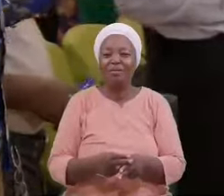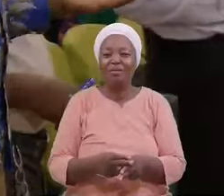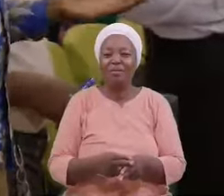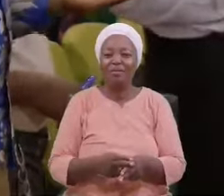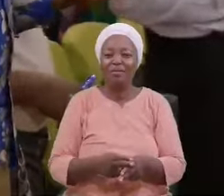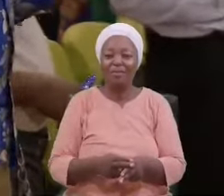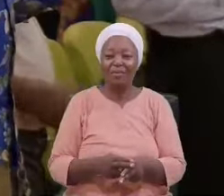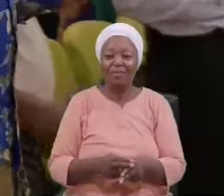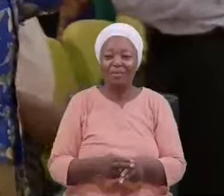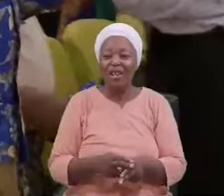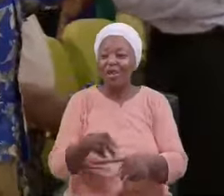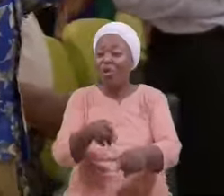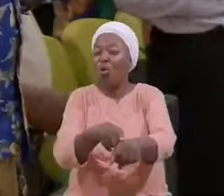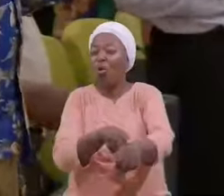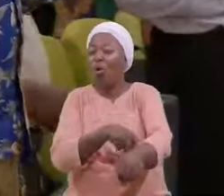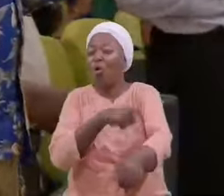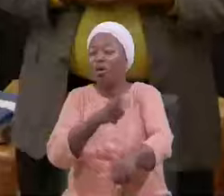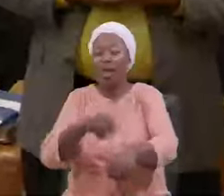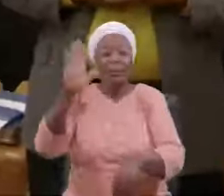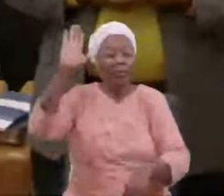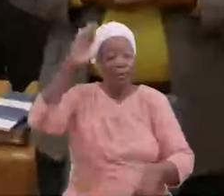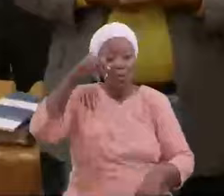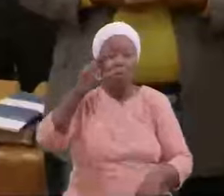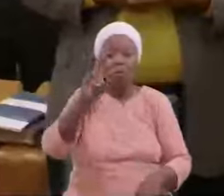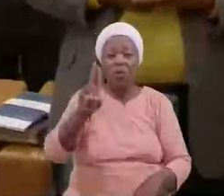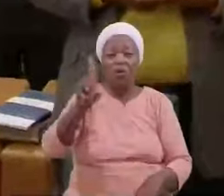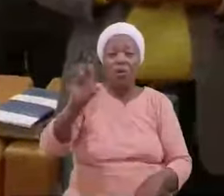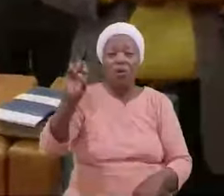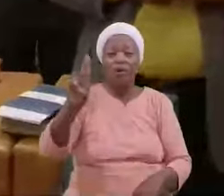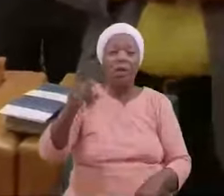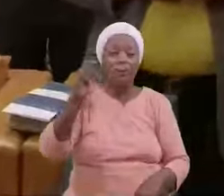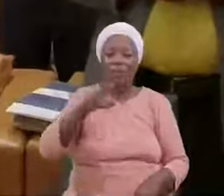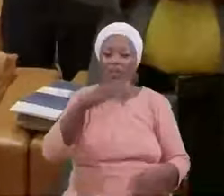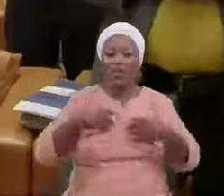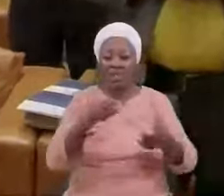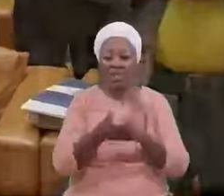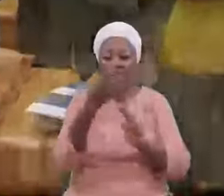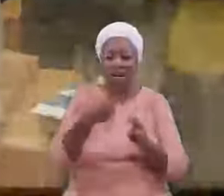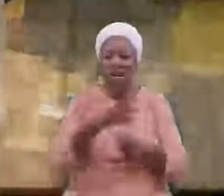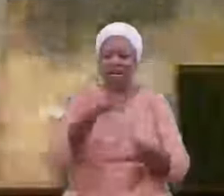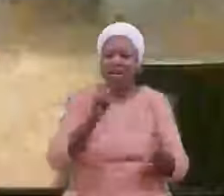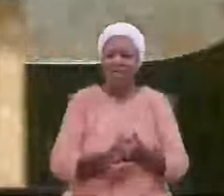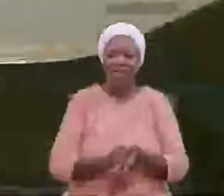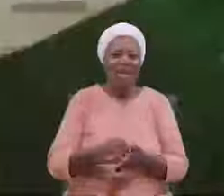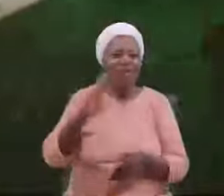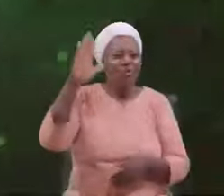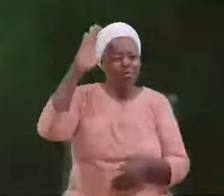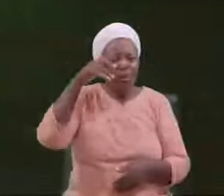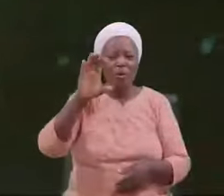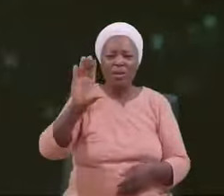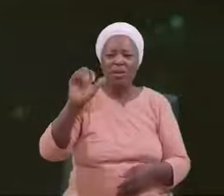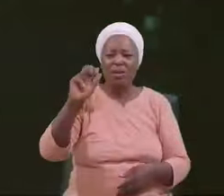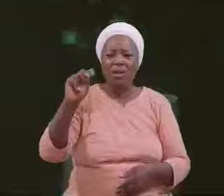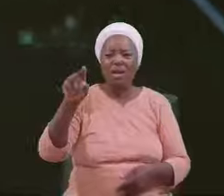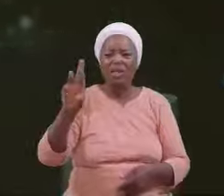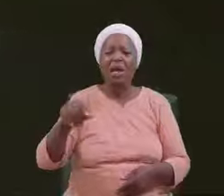L'ulcère de longue date doit être guéri. Et le cancer dévastateur doit être